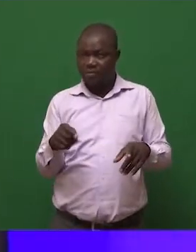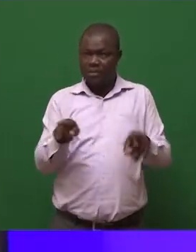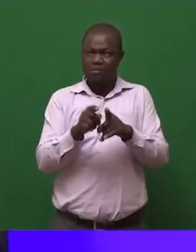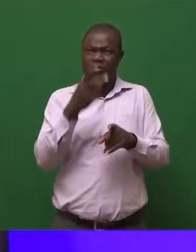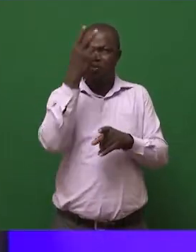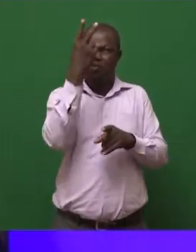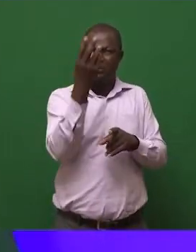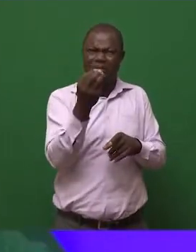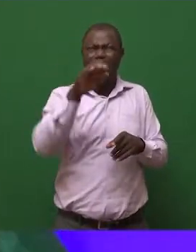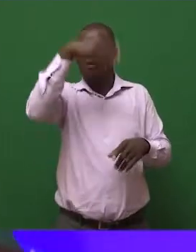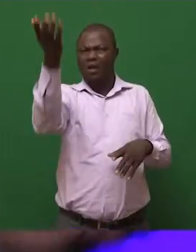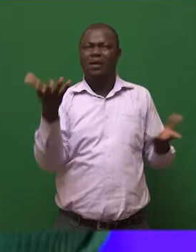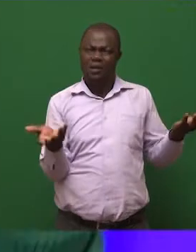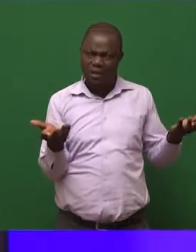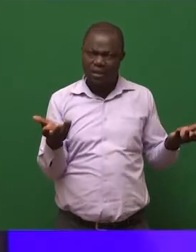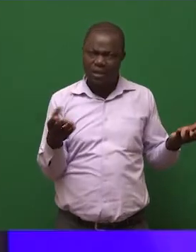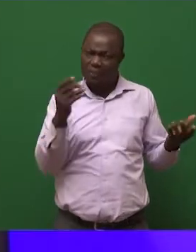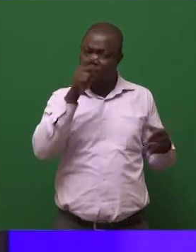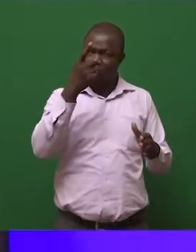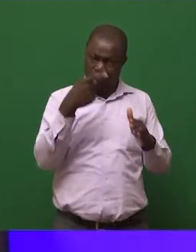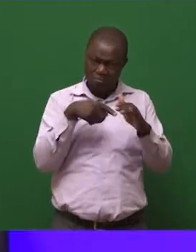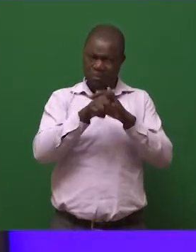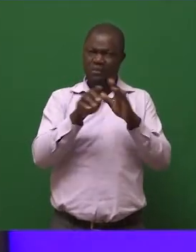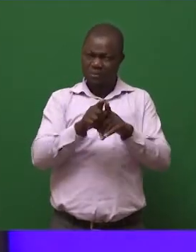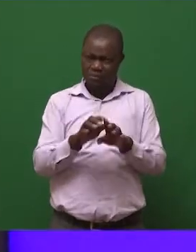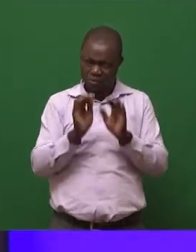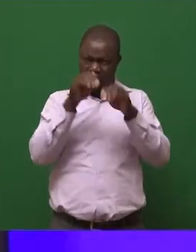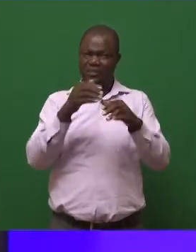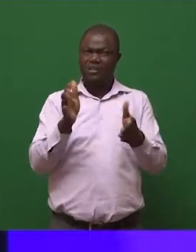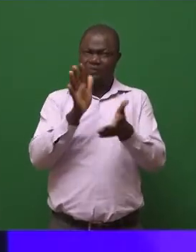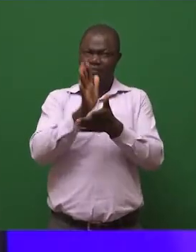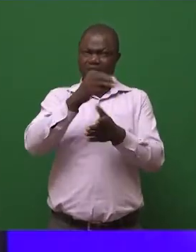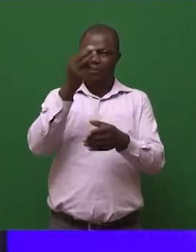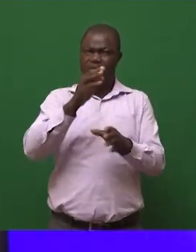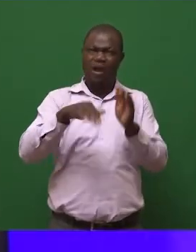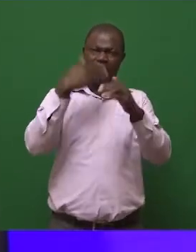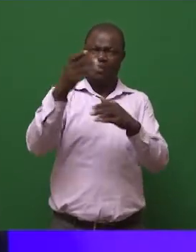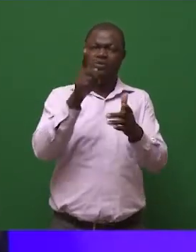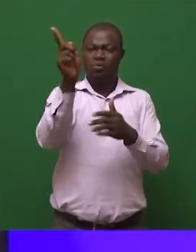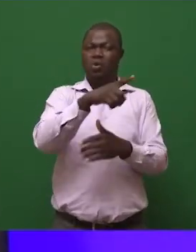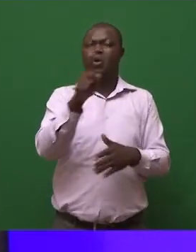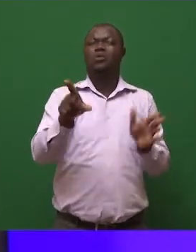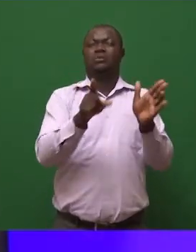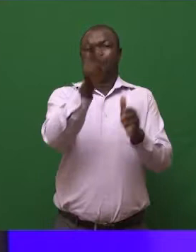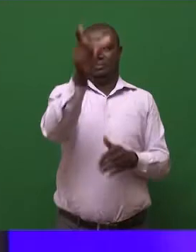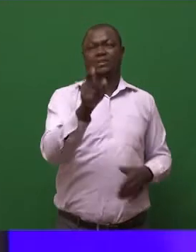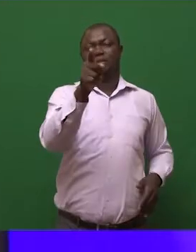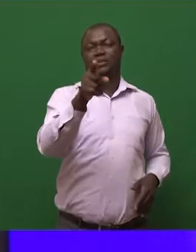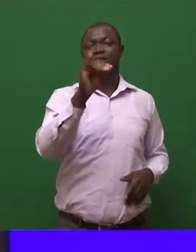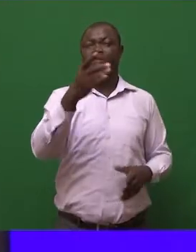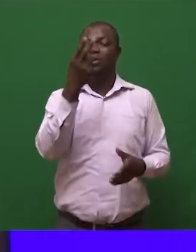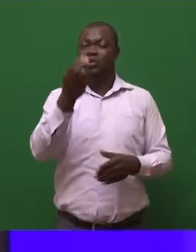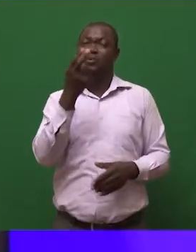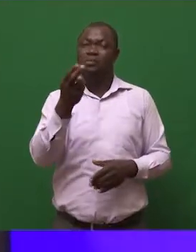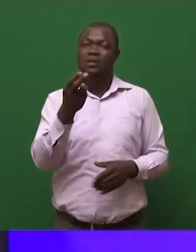nevanhu makumi nevari nezvinotoraudzira iwe wapinda pacho after gumi neshanu ndiwe une mhosva kana